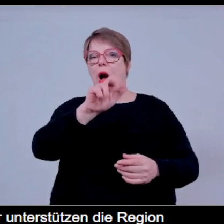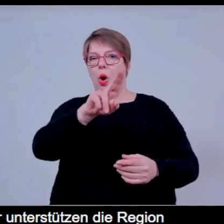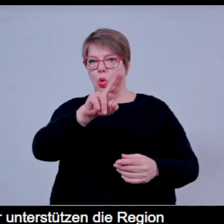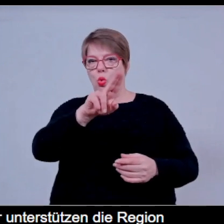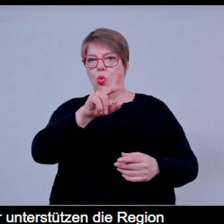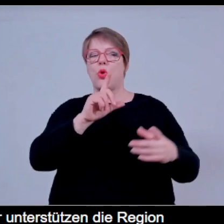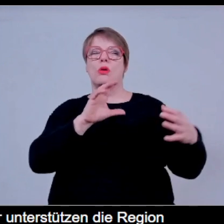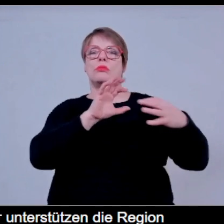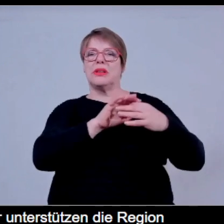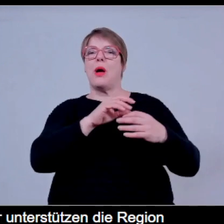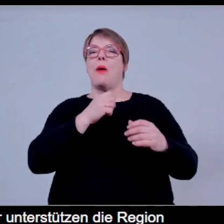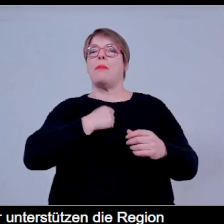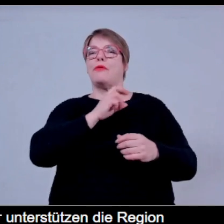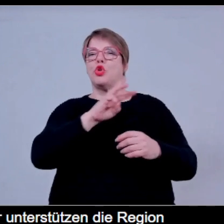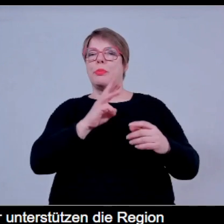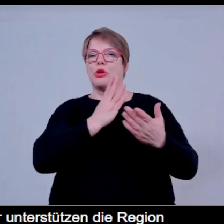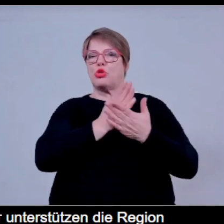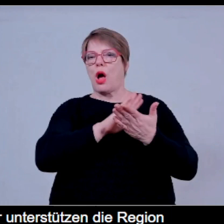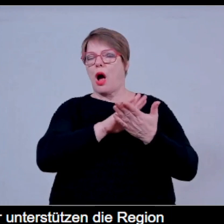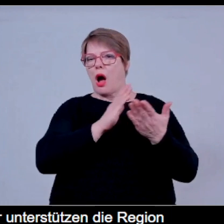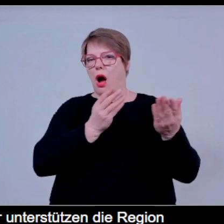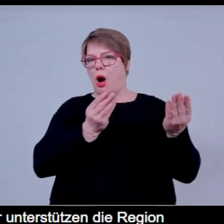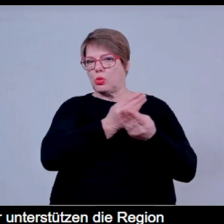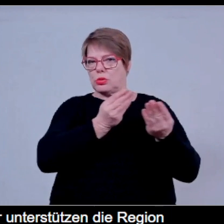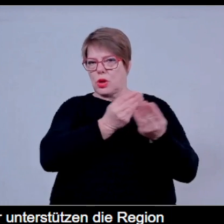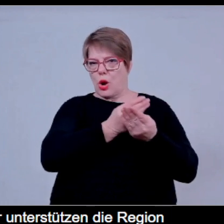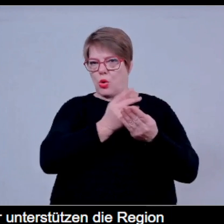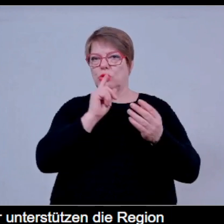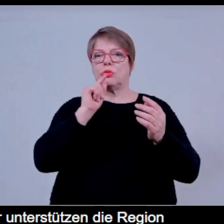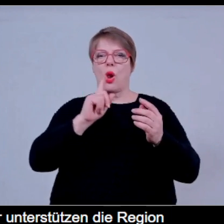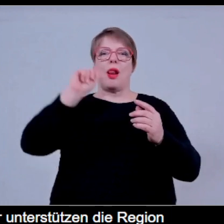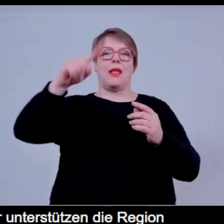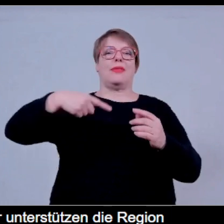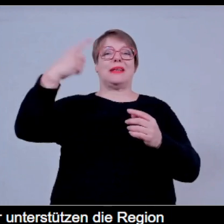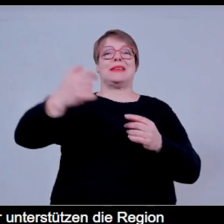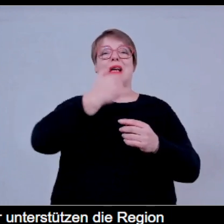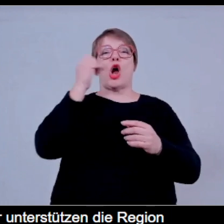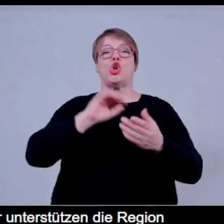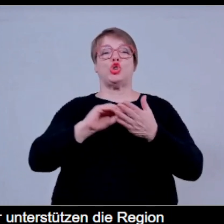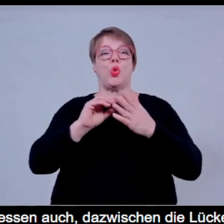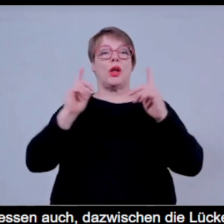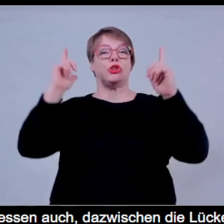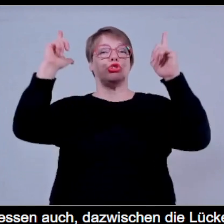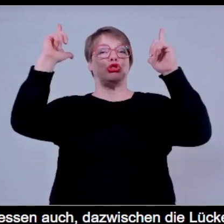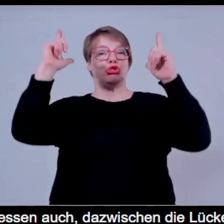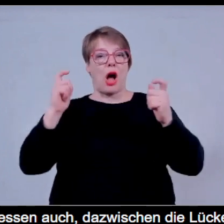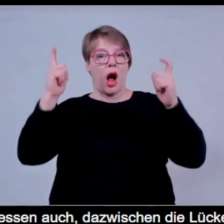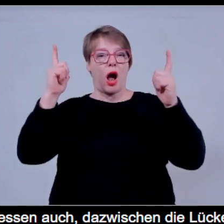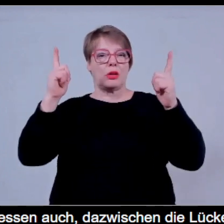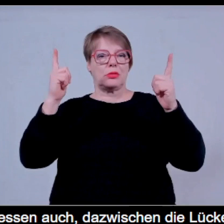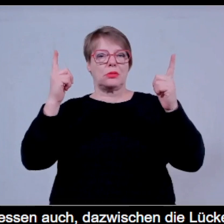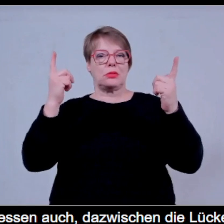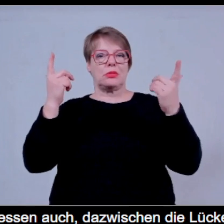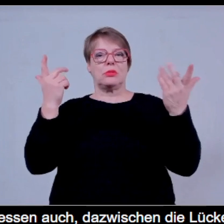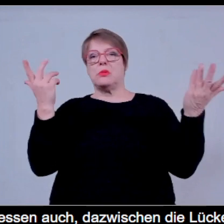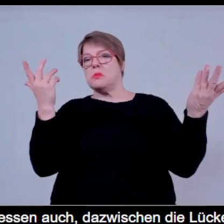der Länder im Jahr 2022 wird fortgesetzt. Die hälftige Aufteilung der Kosten für die Jahre 2020 bis 2022 immer im Vergleich zu